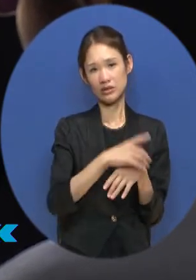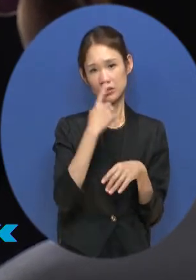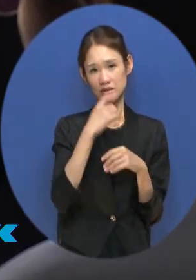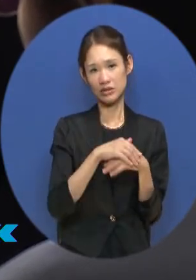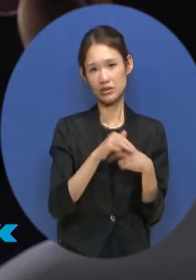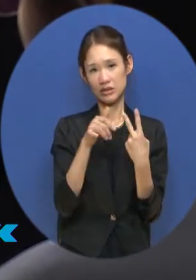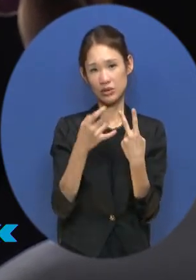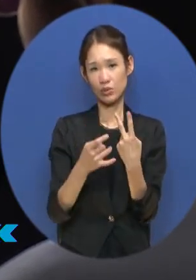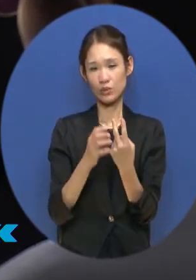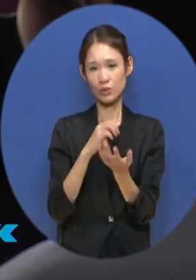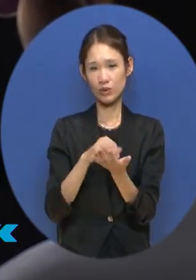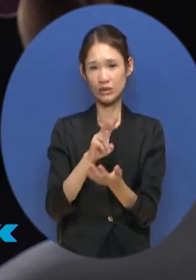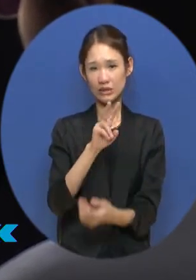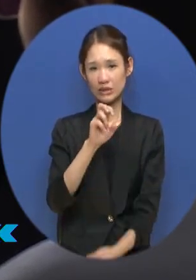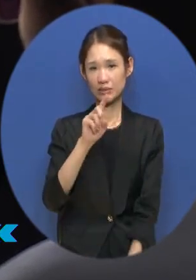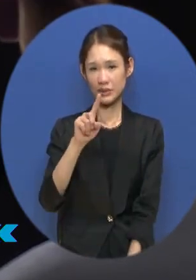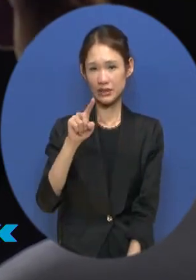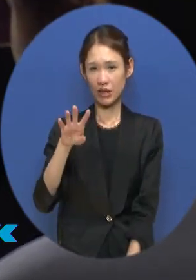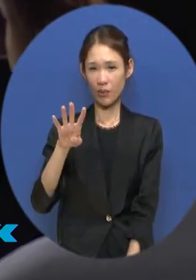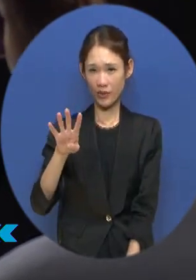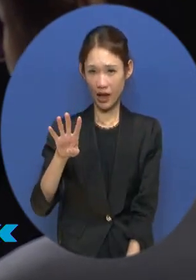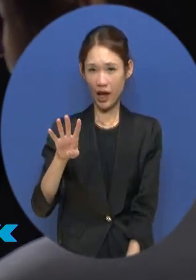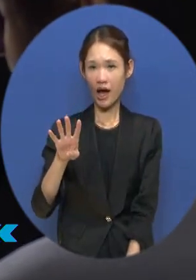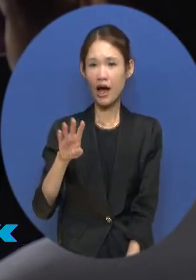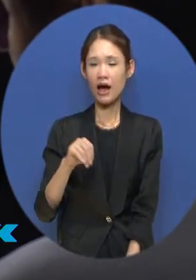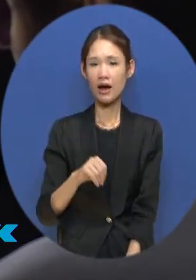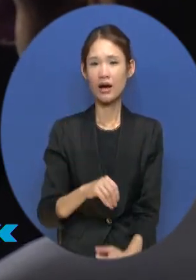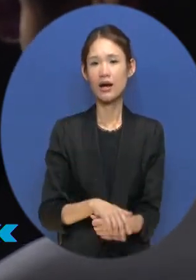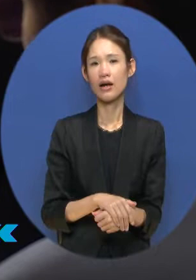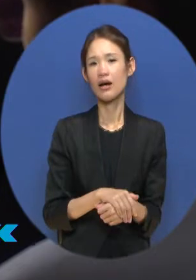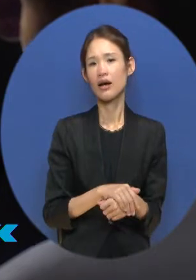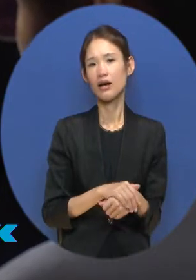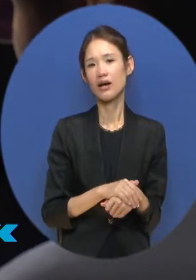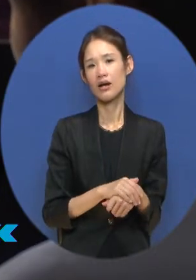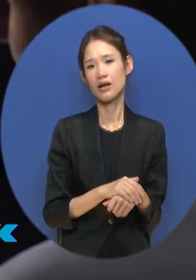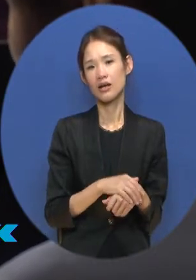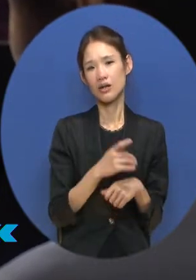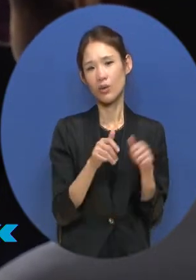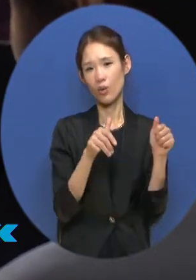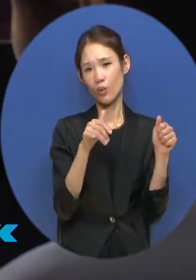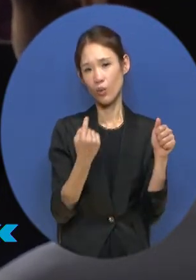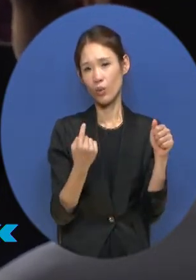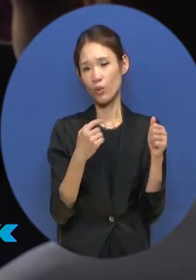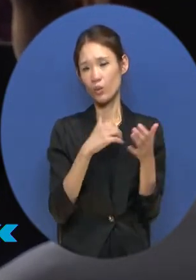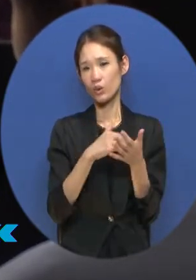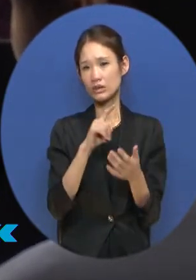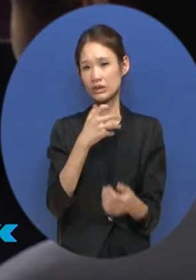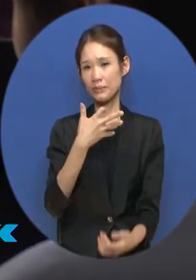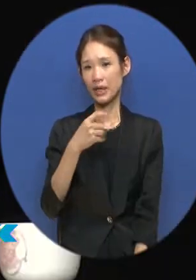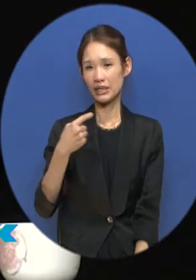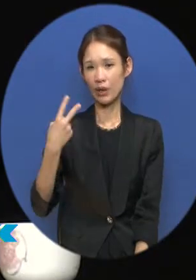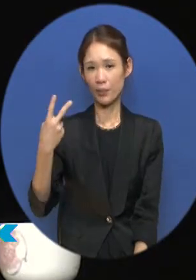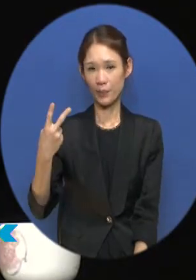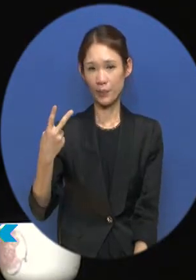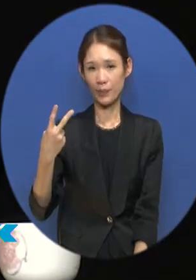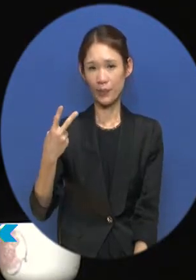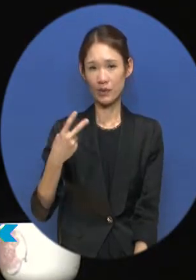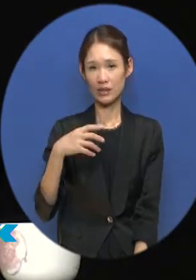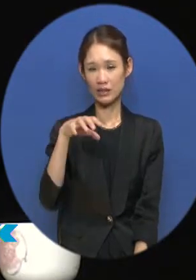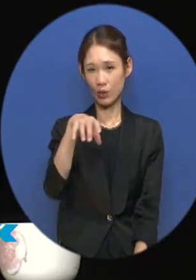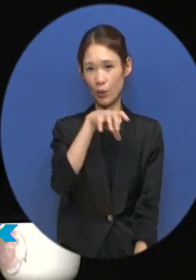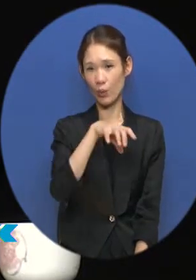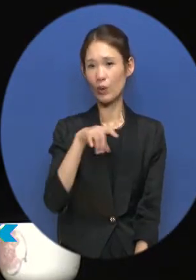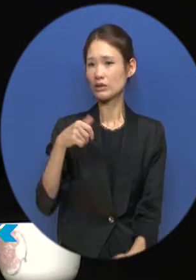뭐 2호선의 경우 22.4 마이크로그램 퍼 큐빅 미터고요. 그다음에 5호선의 경우 18.2 승강장 호선마다 다르다.